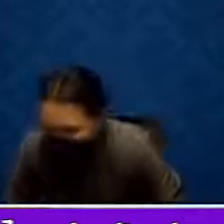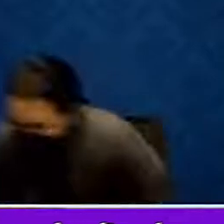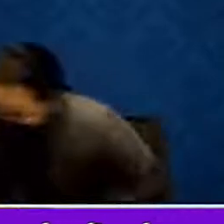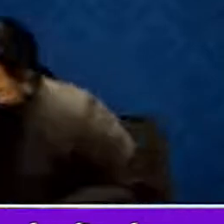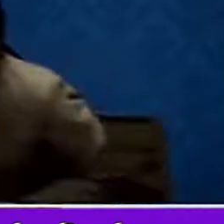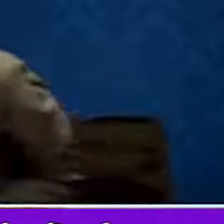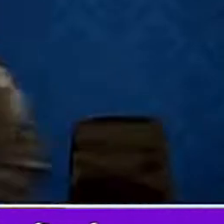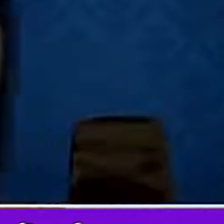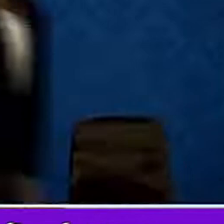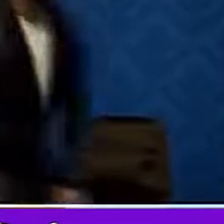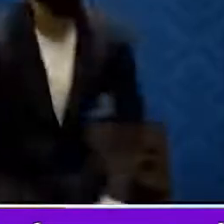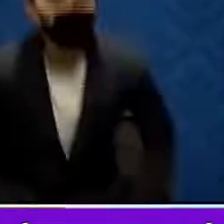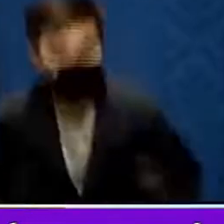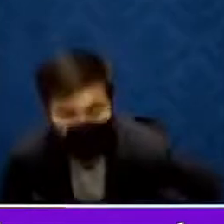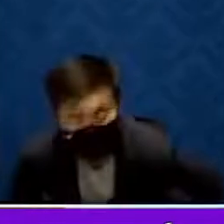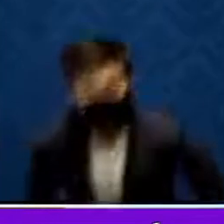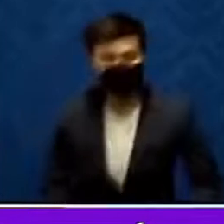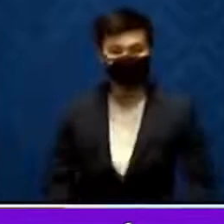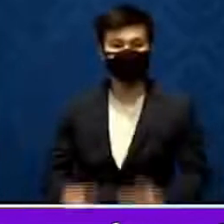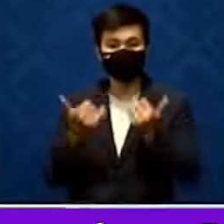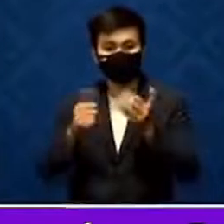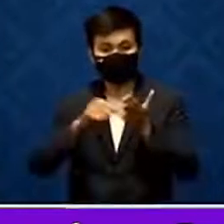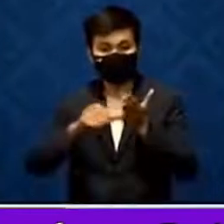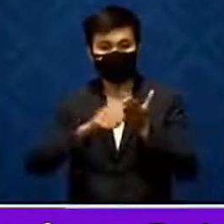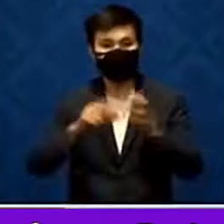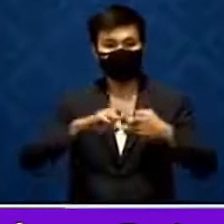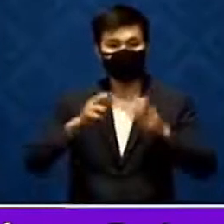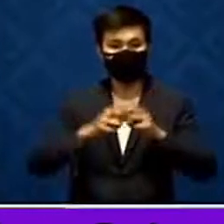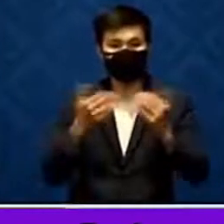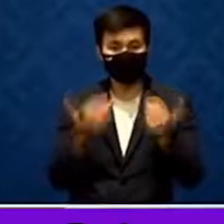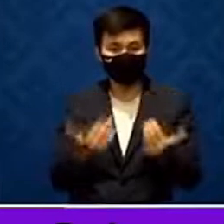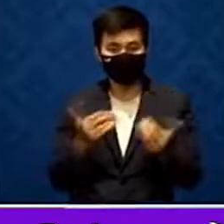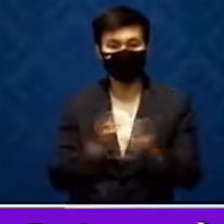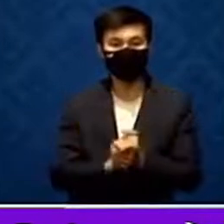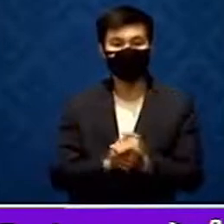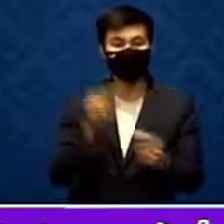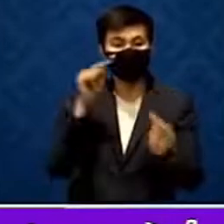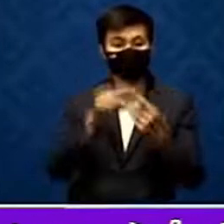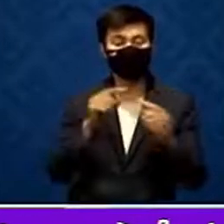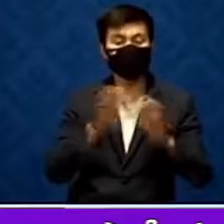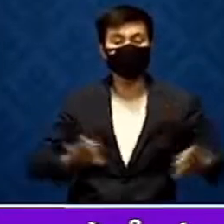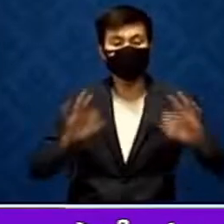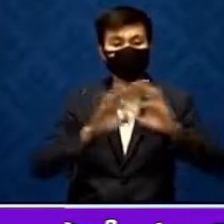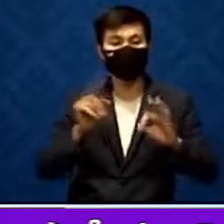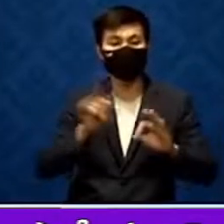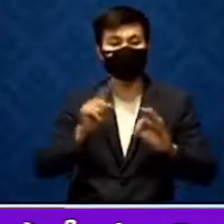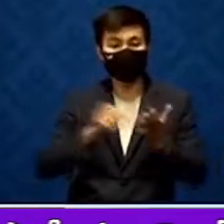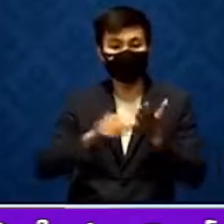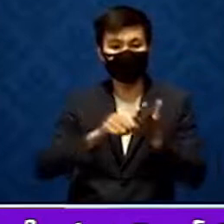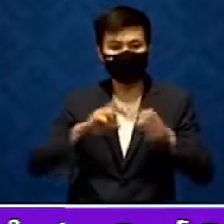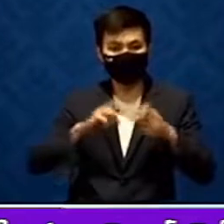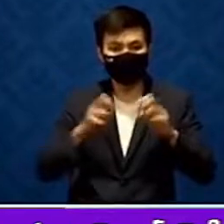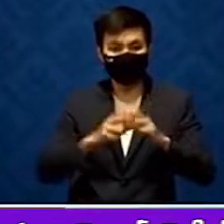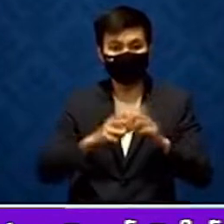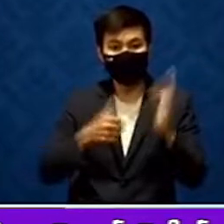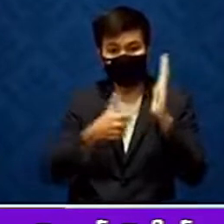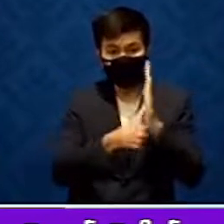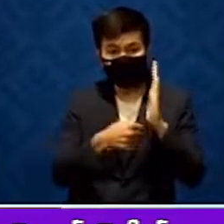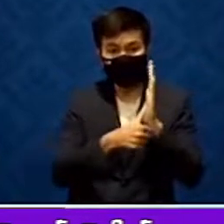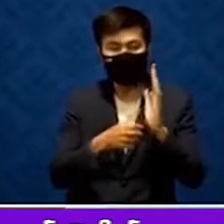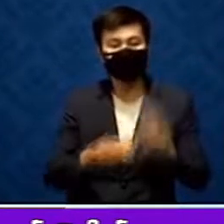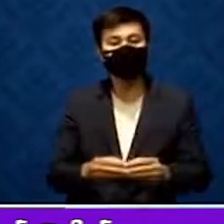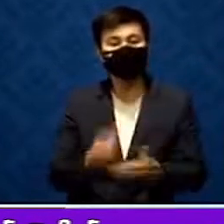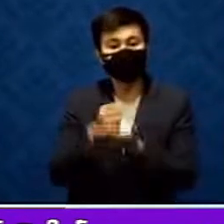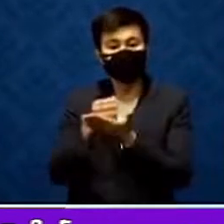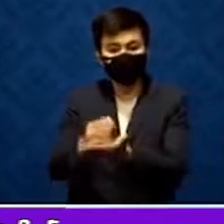ก็เดินหน้าแก้ปัญหามาจนถึงวันนี้วัตถุประสงค์สำคัญคือแก้ปัญหาหนี้ให้กับเกษตรก